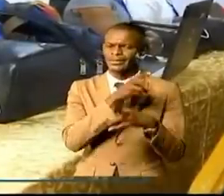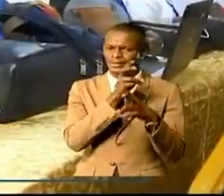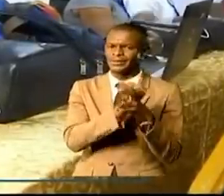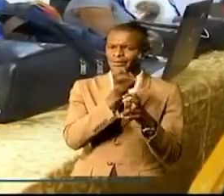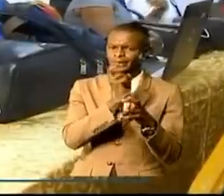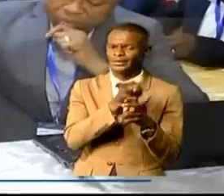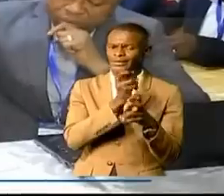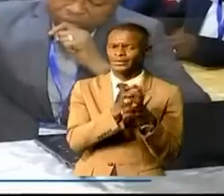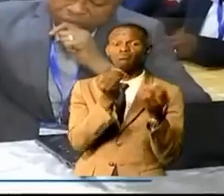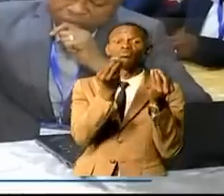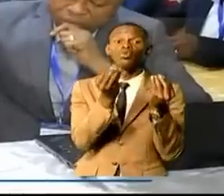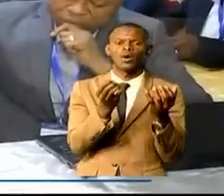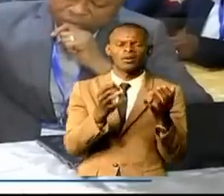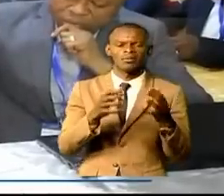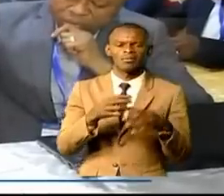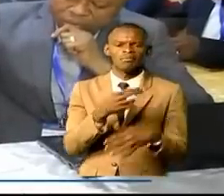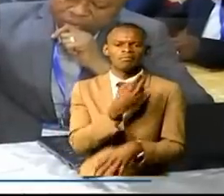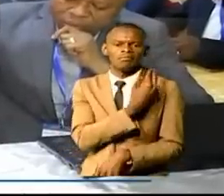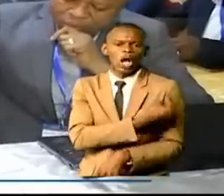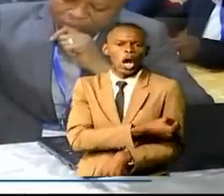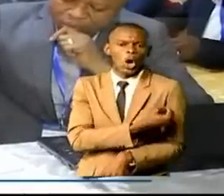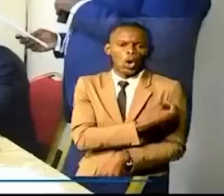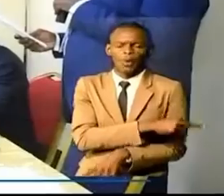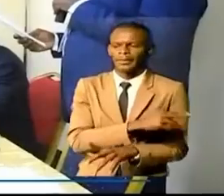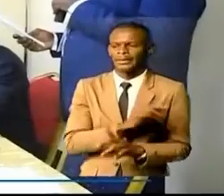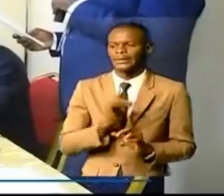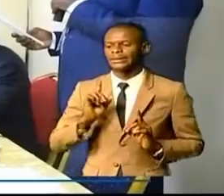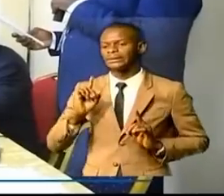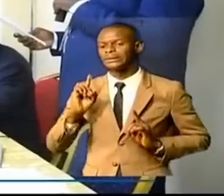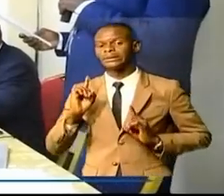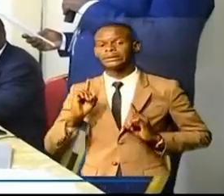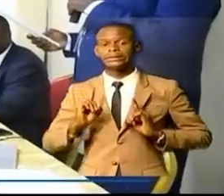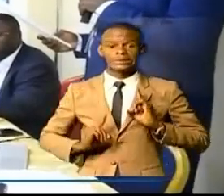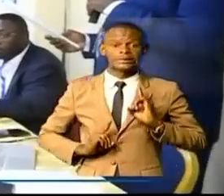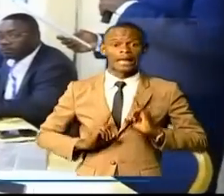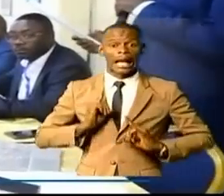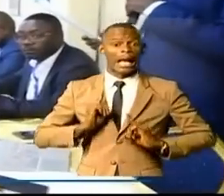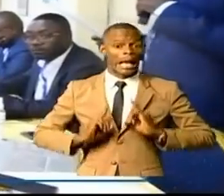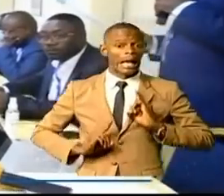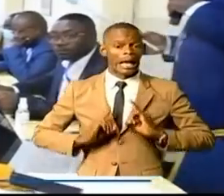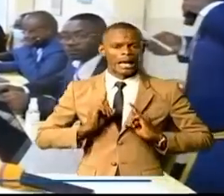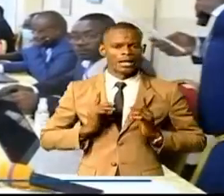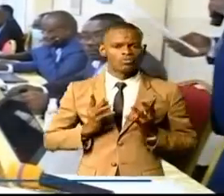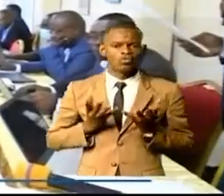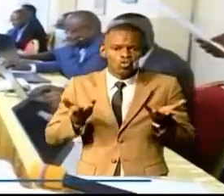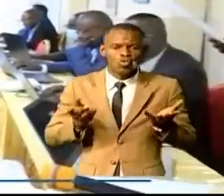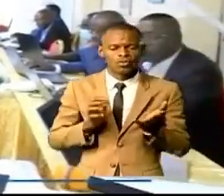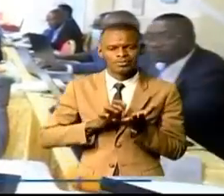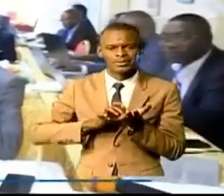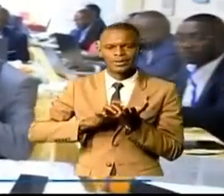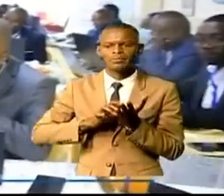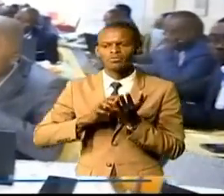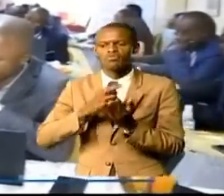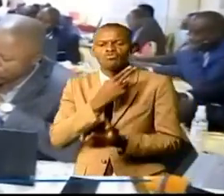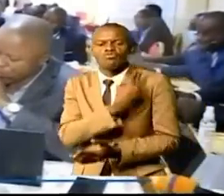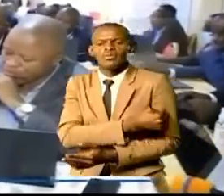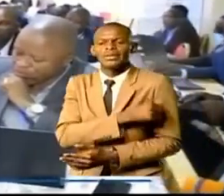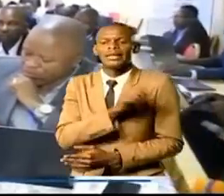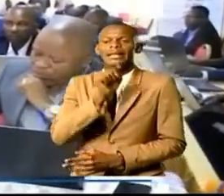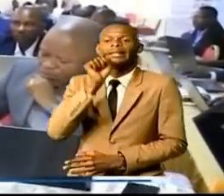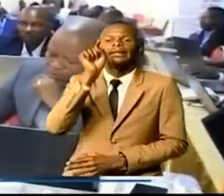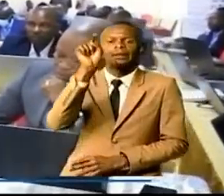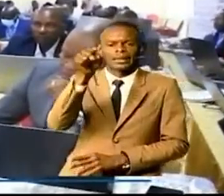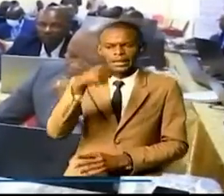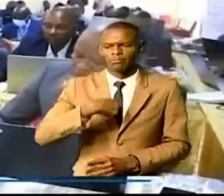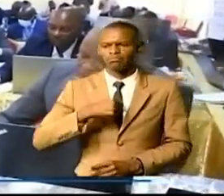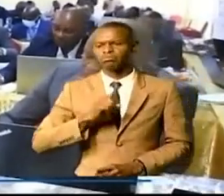technologies modernes ainsi que la carence de produits pharmaceutiques. Ce qui explique le soutien de la Banque mondiale à l'unité de gestion du programme